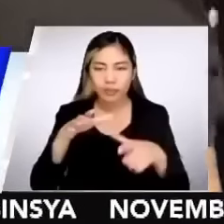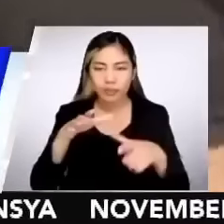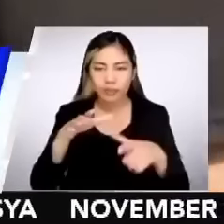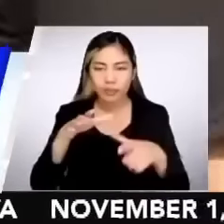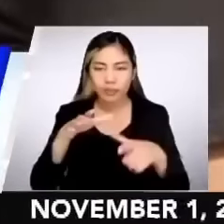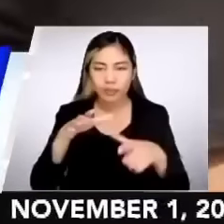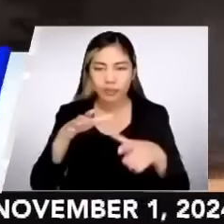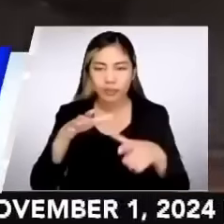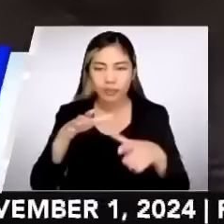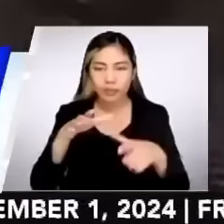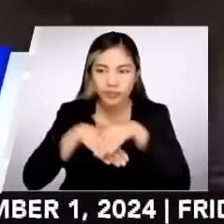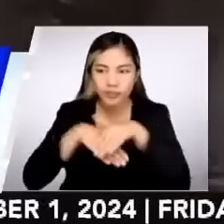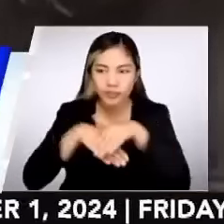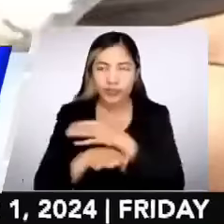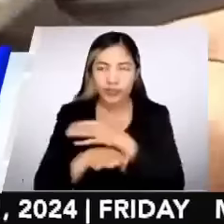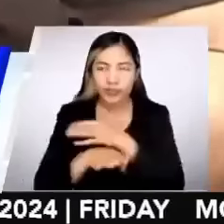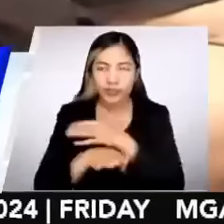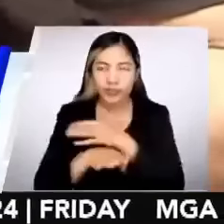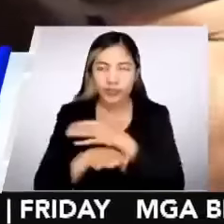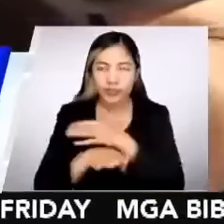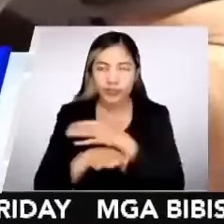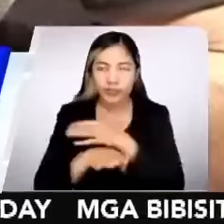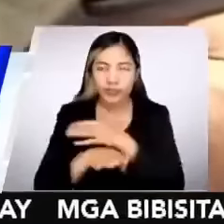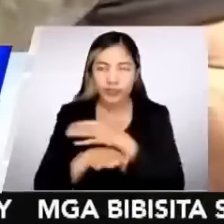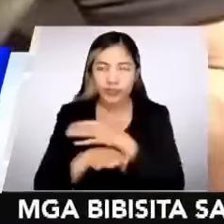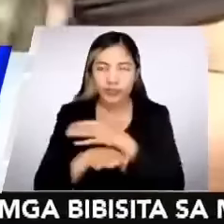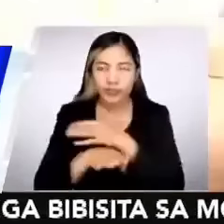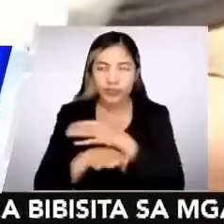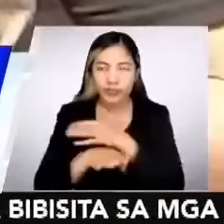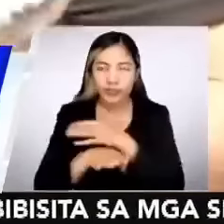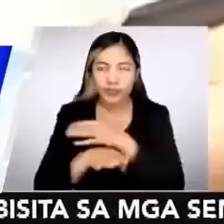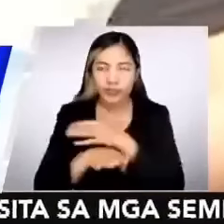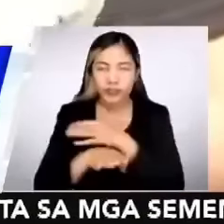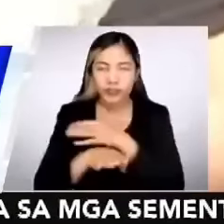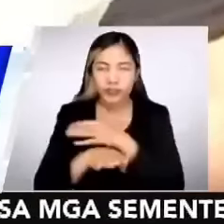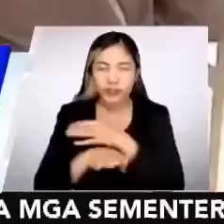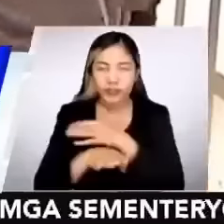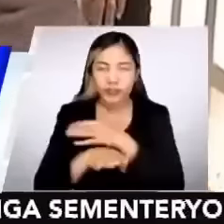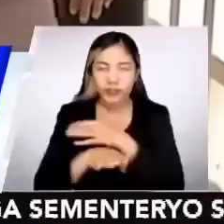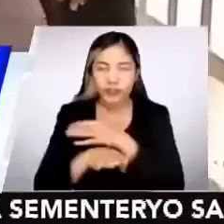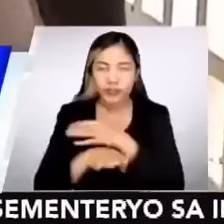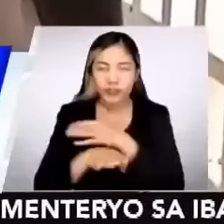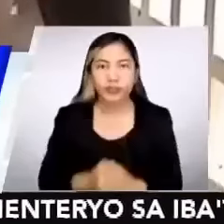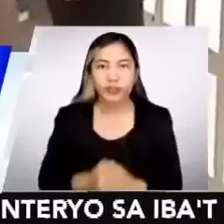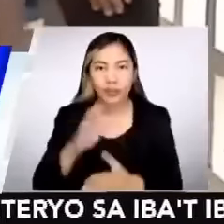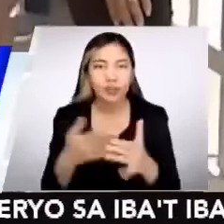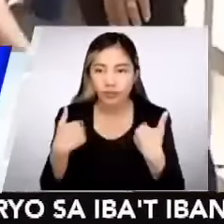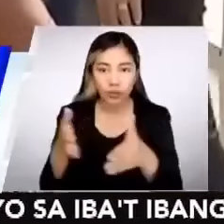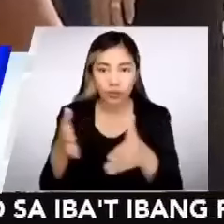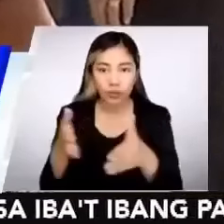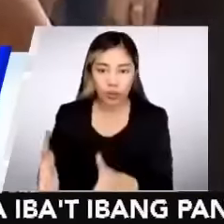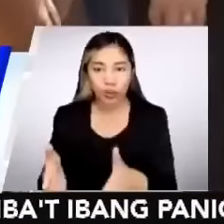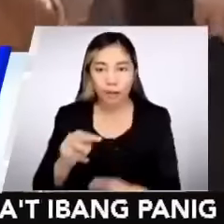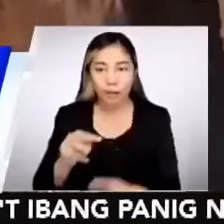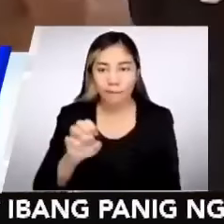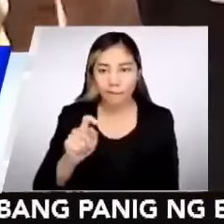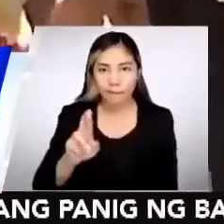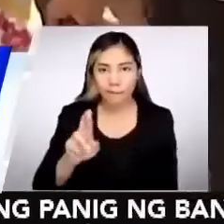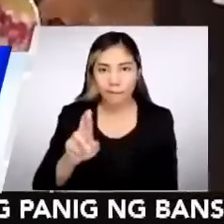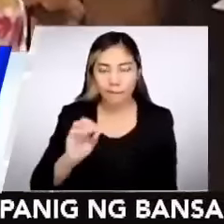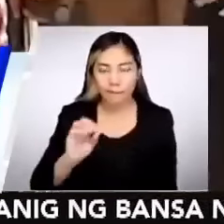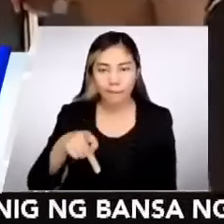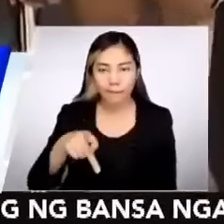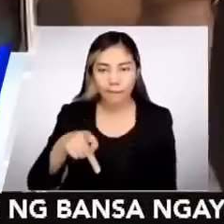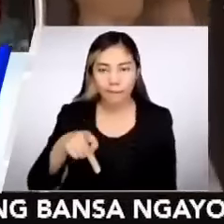metal stairs sa Kalayaan Avenue at sa Metropolitan Avenue. Pwede rin dyang pumasok yung mga dumadalaw. May mga pulis